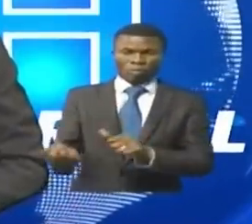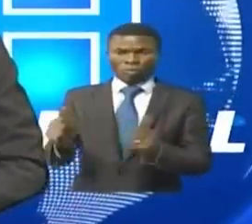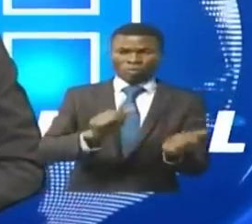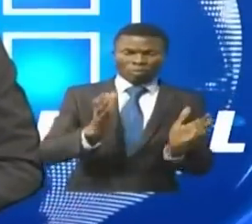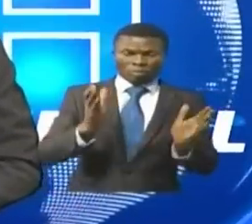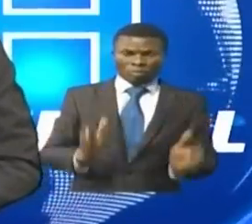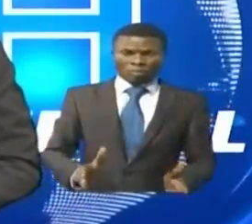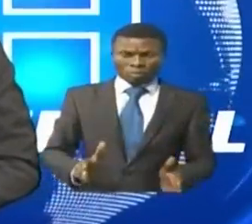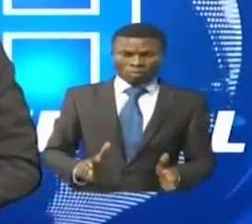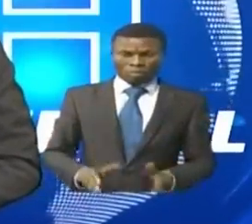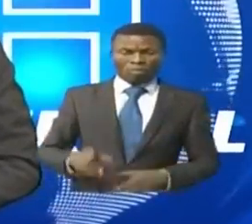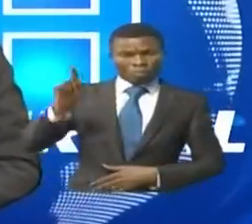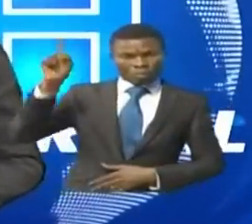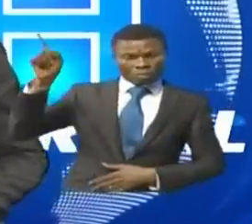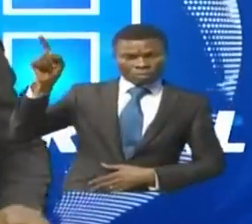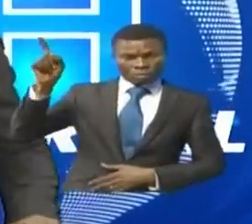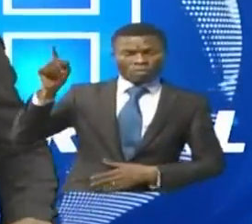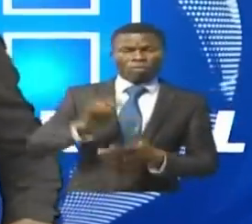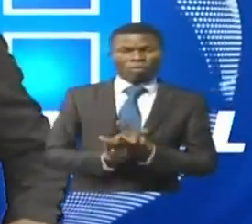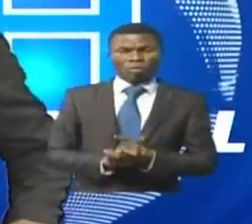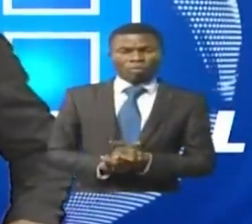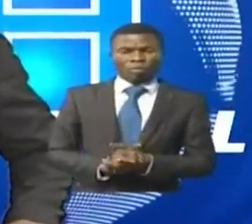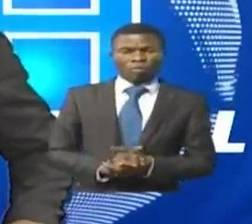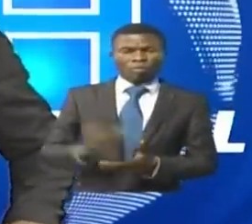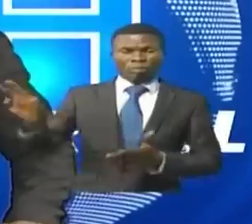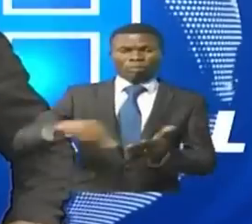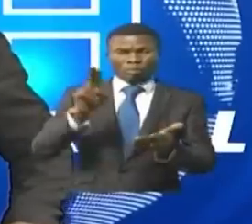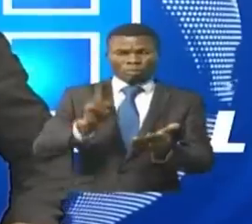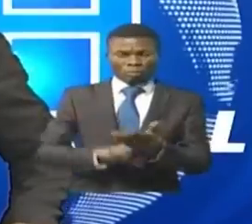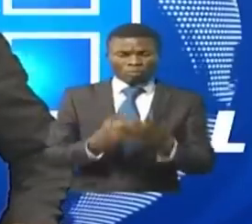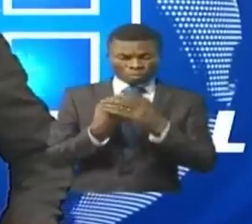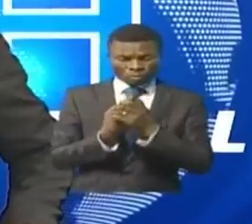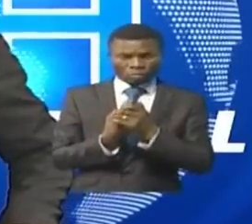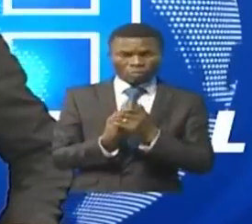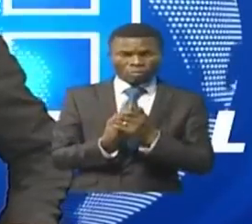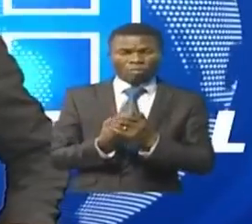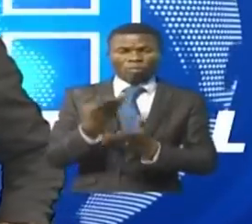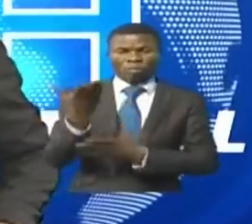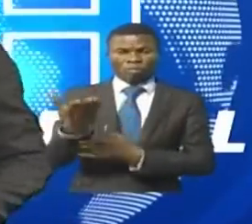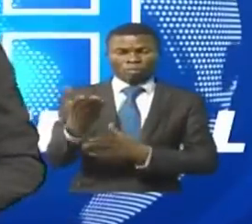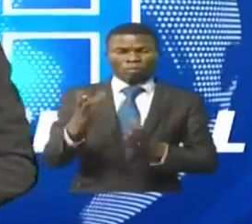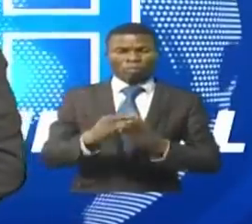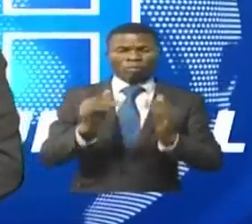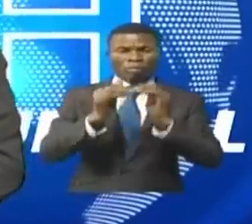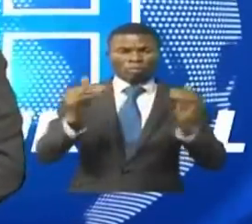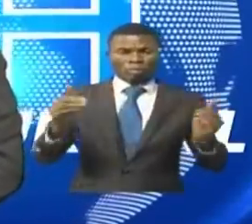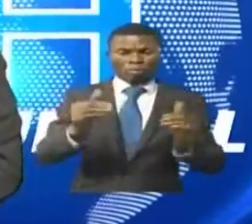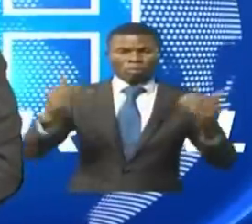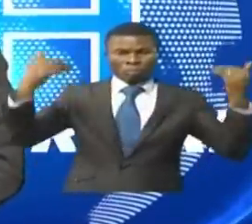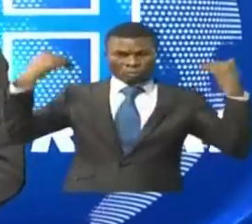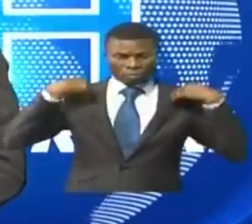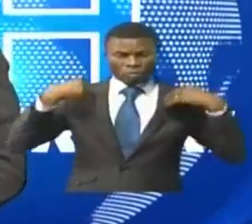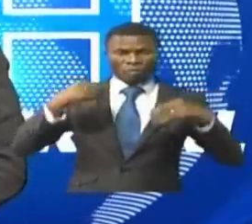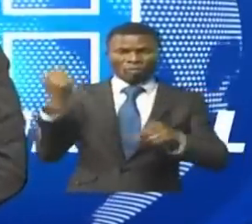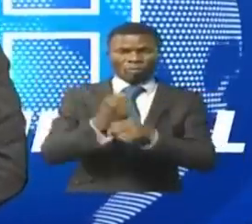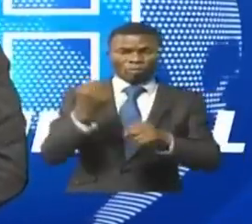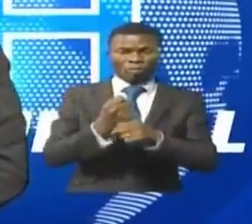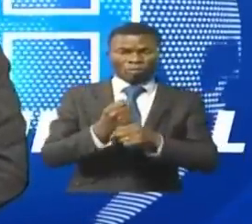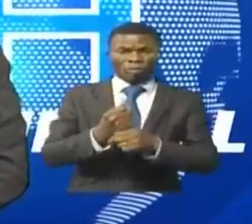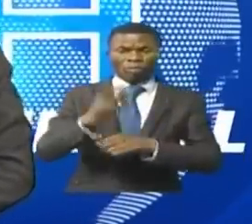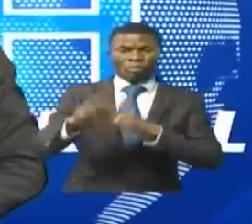à Kanyama-Kassessé ou à Lovo. Un accord est sur le point d'être conclu avec l'INPP, le commandant du service national,